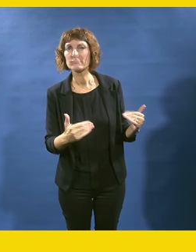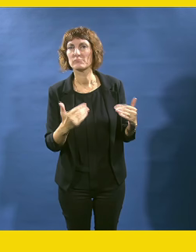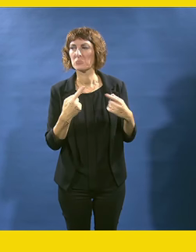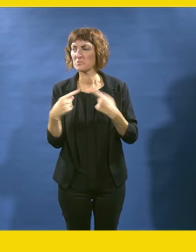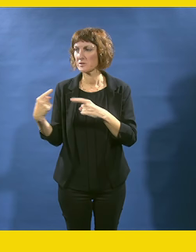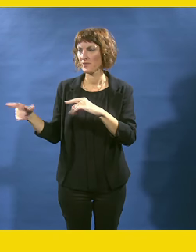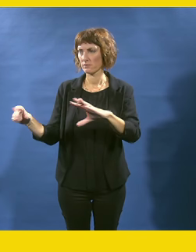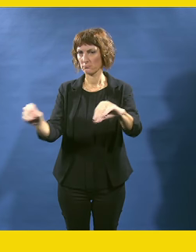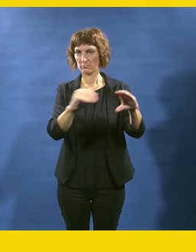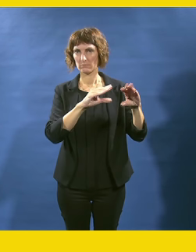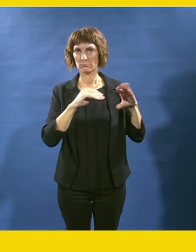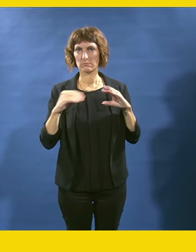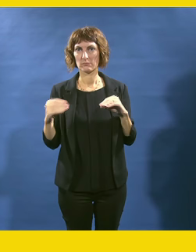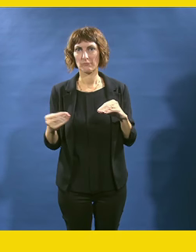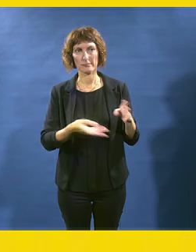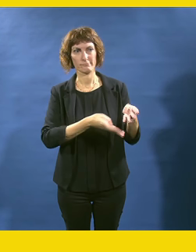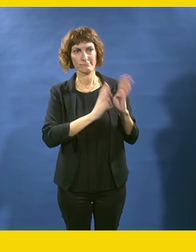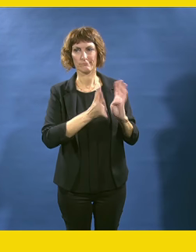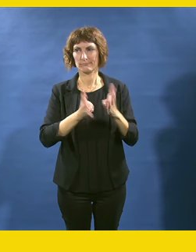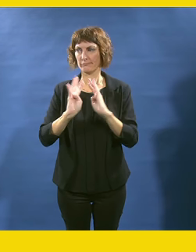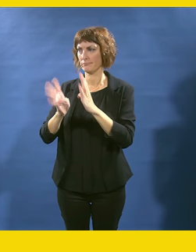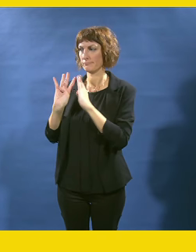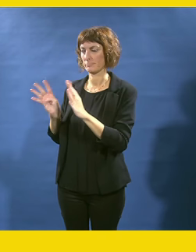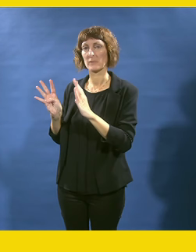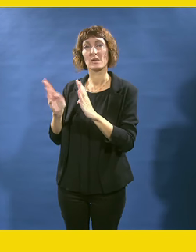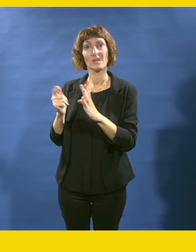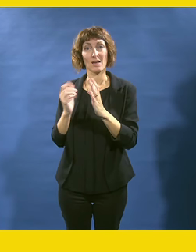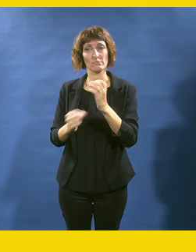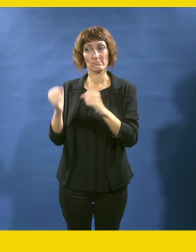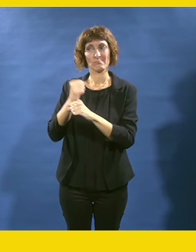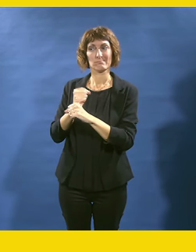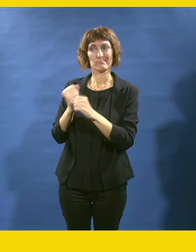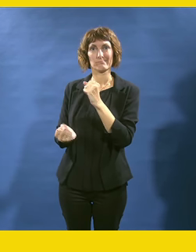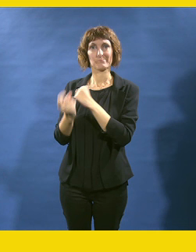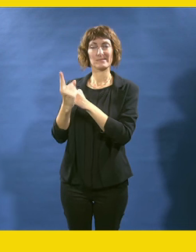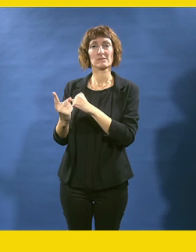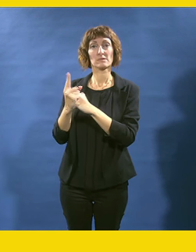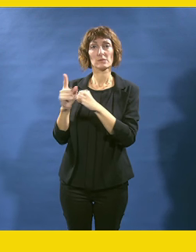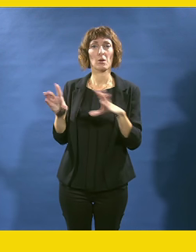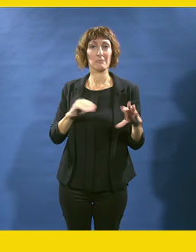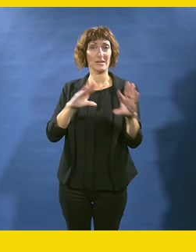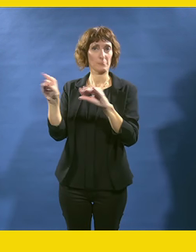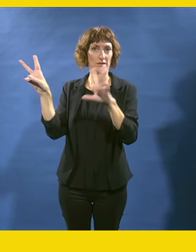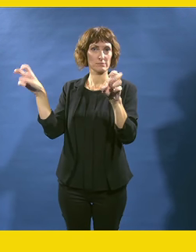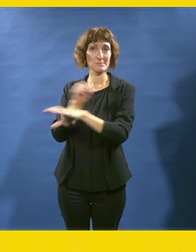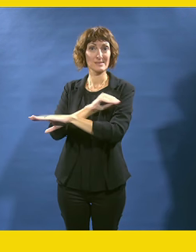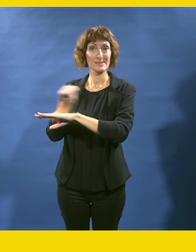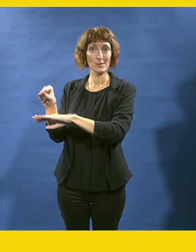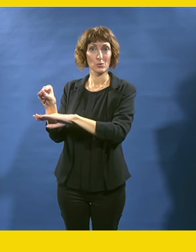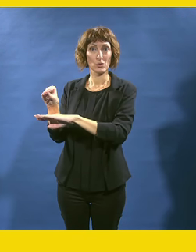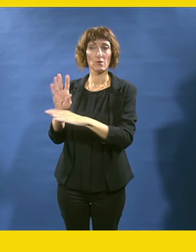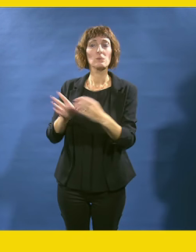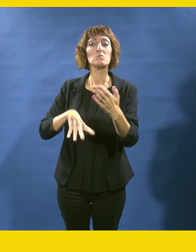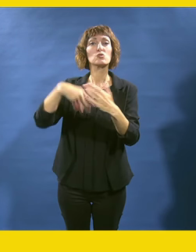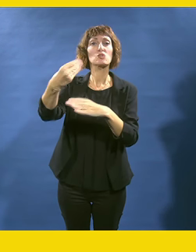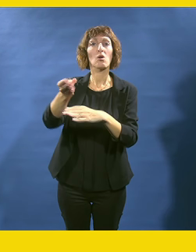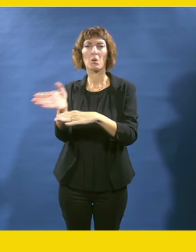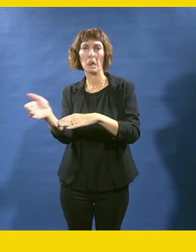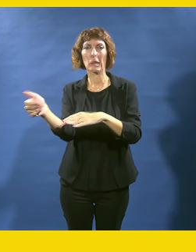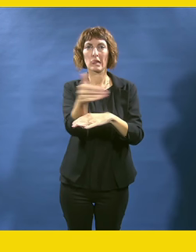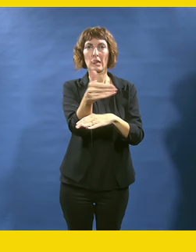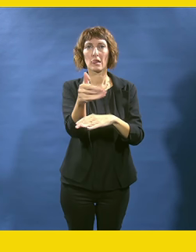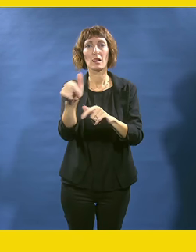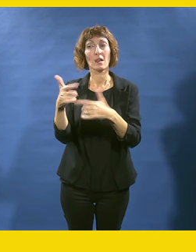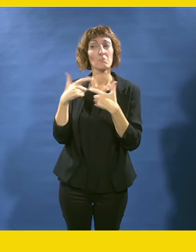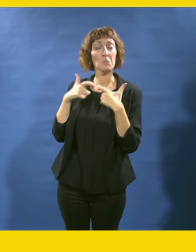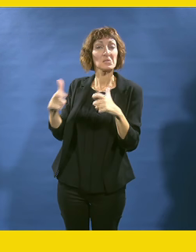public, sachez qu'on a mis en place un espace sécure qui est juste là en sortant à gauche, en face de vous. Vous pourrez y